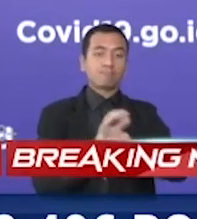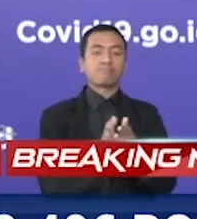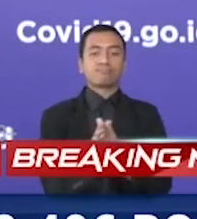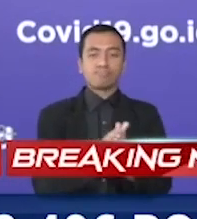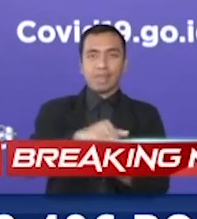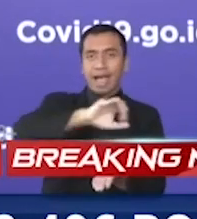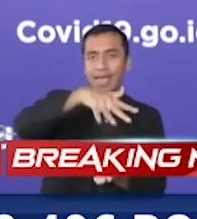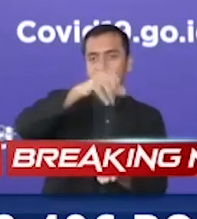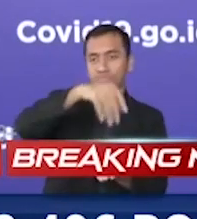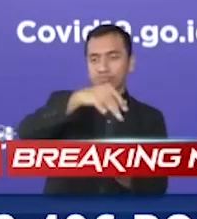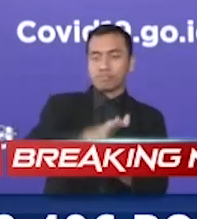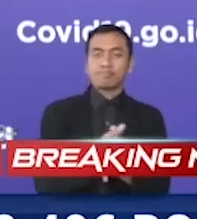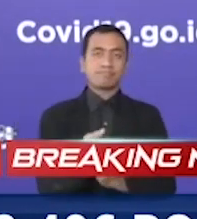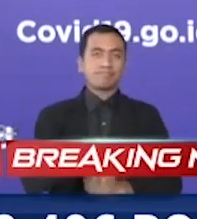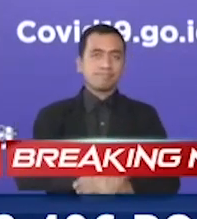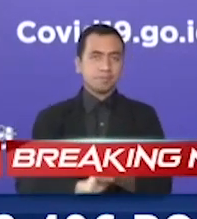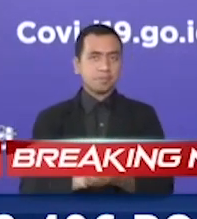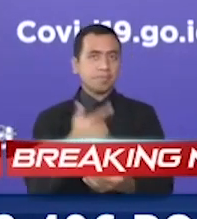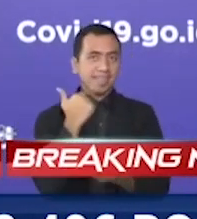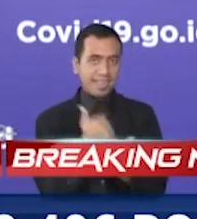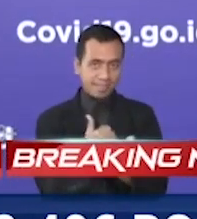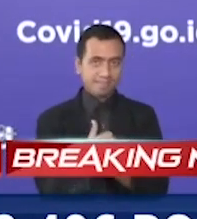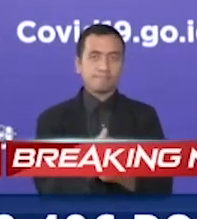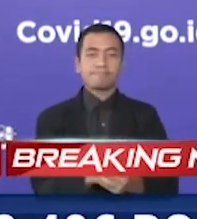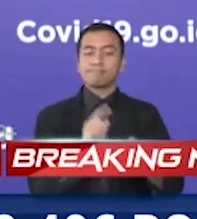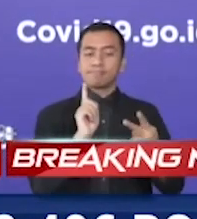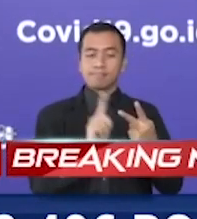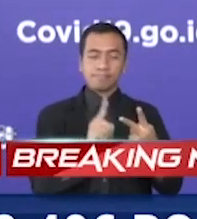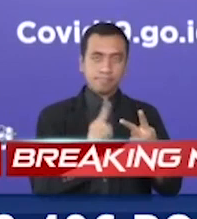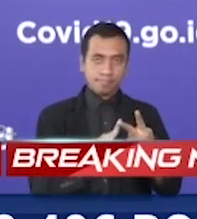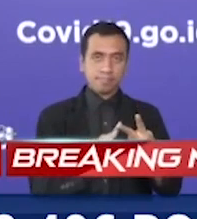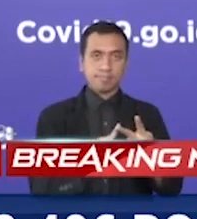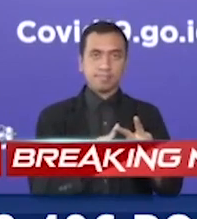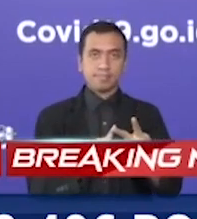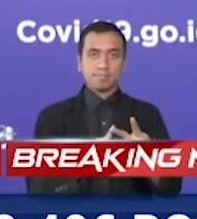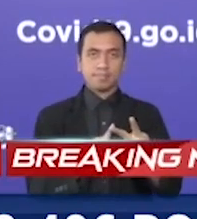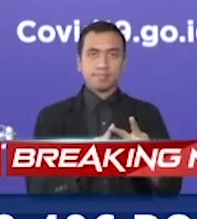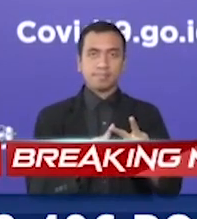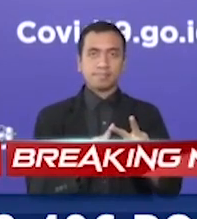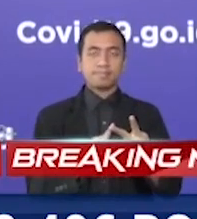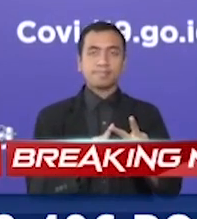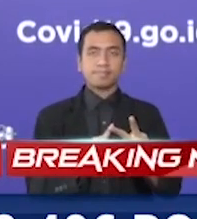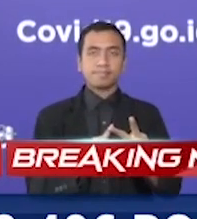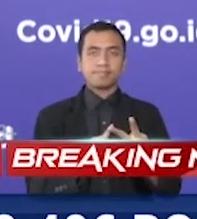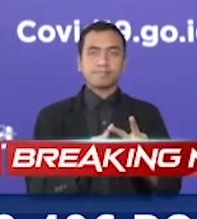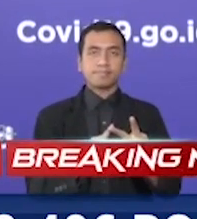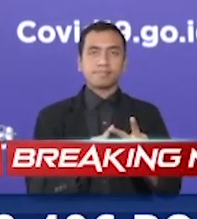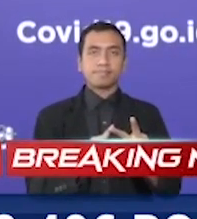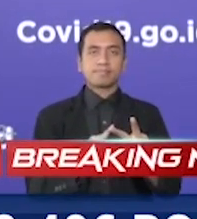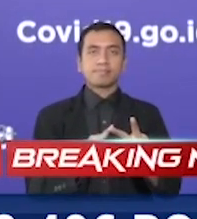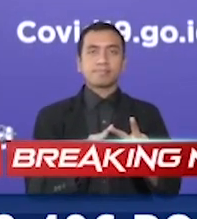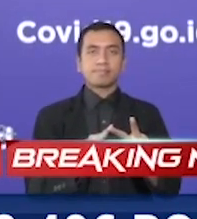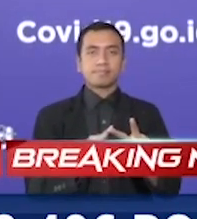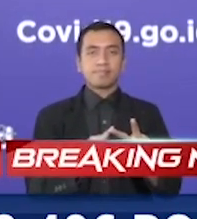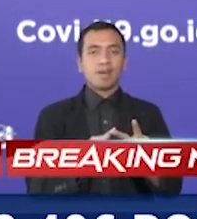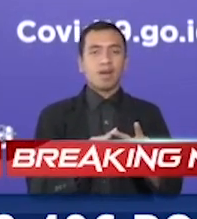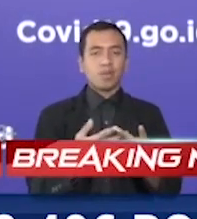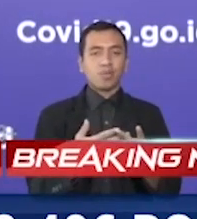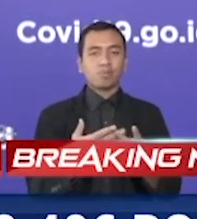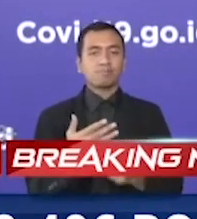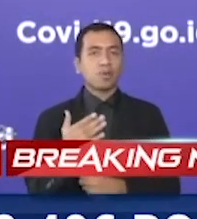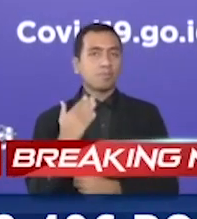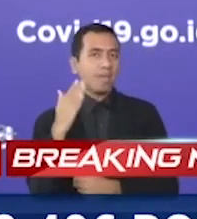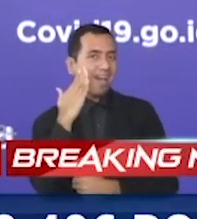dan air yang mengalir kemudian tidak lagi kita membiasakan kebiasaan untuk memegang